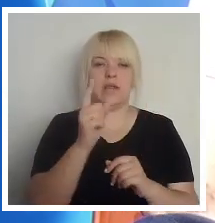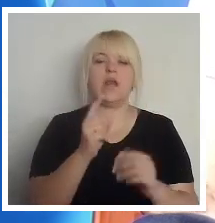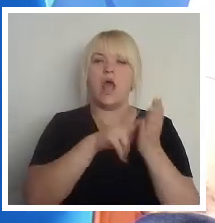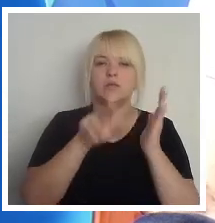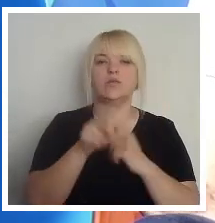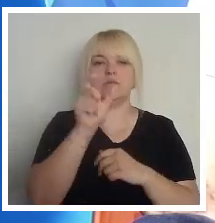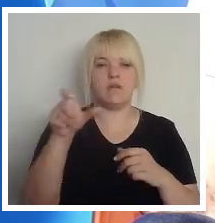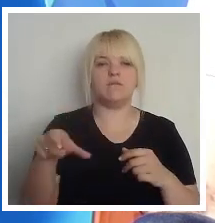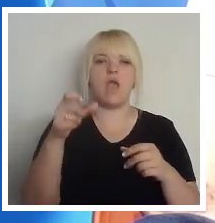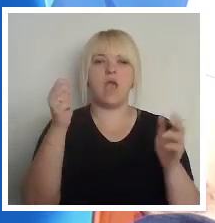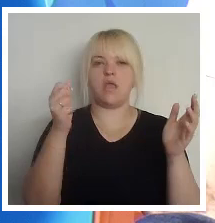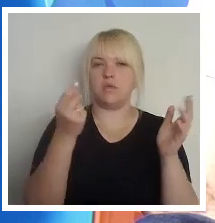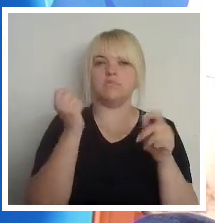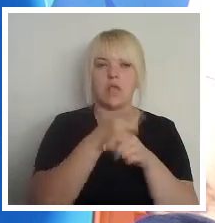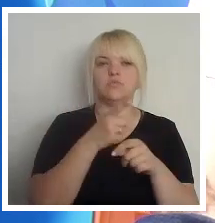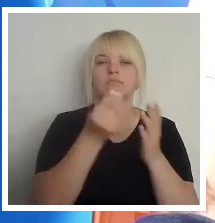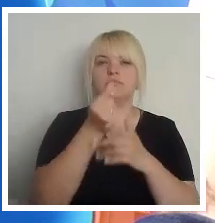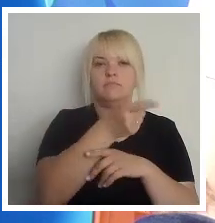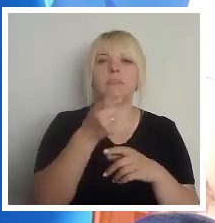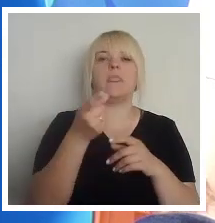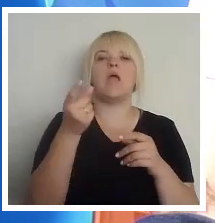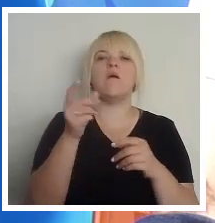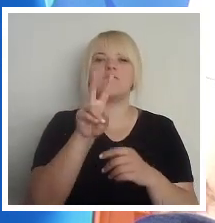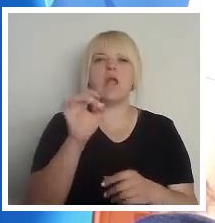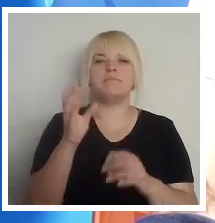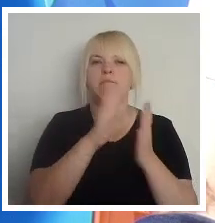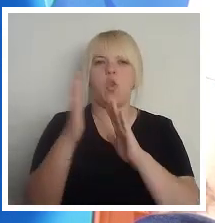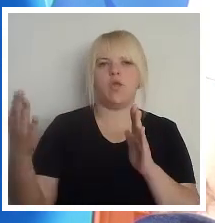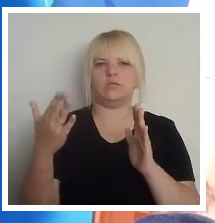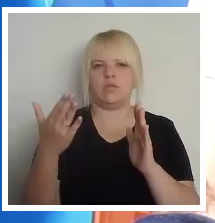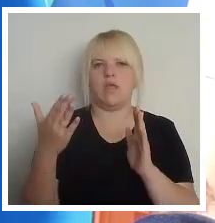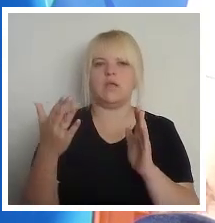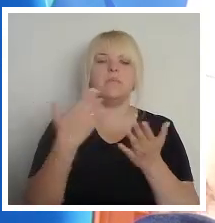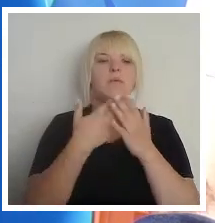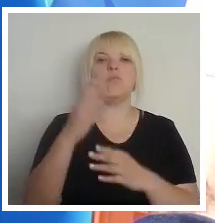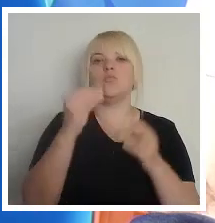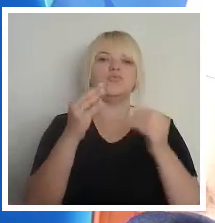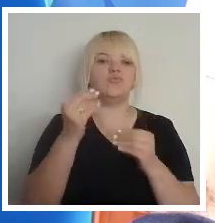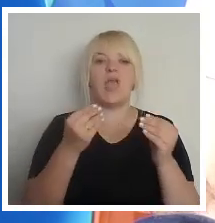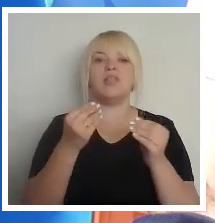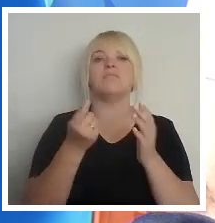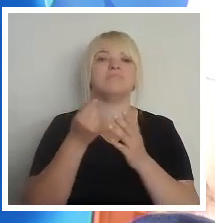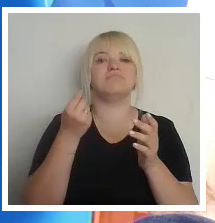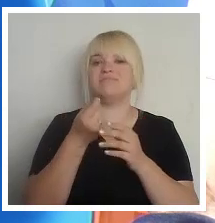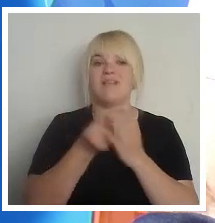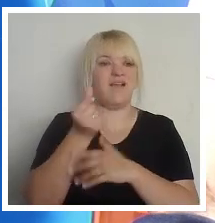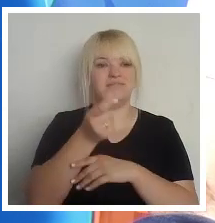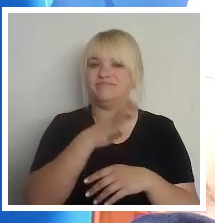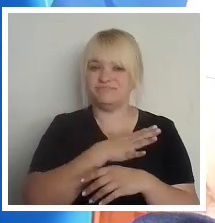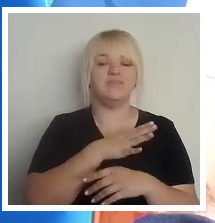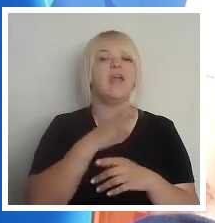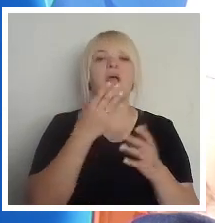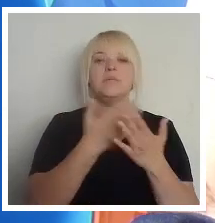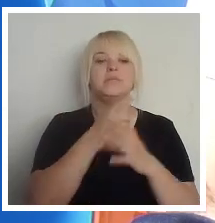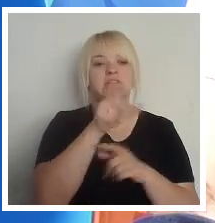žurnālu lauku bibliotekām, kurām bieži vien nav pietiekami liels budžets, lai abonētu. Un mēs redzam, ka ir atsaucība, jo cilvēki uzskata, ka mūsu